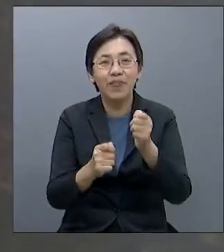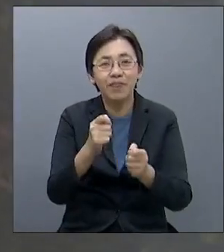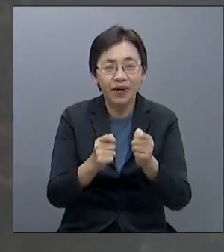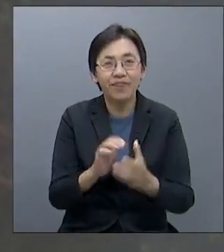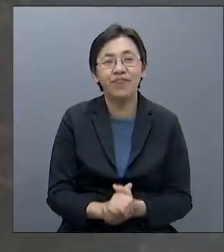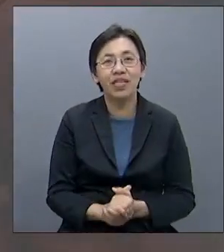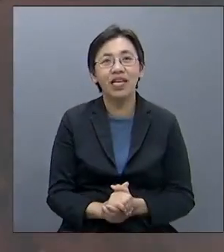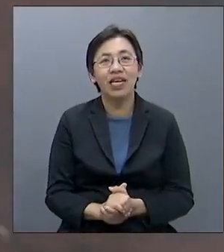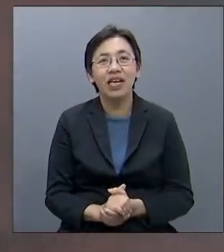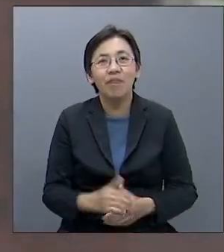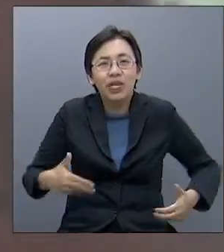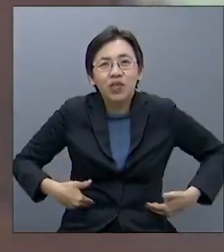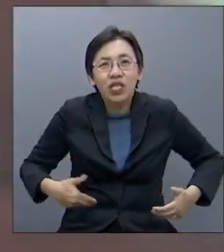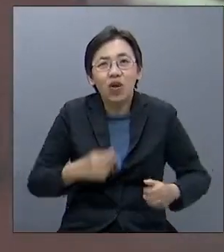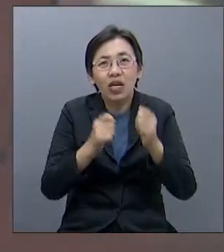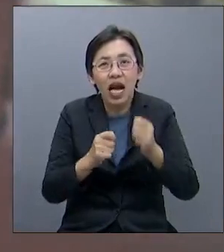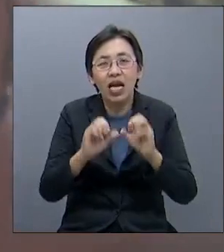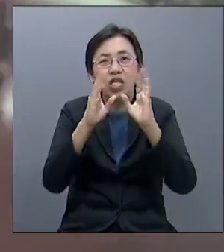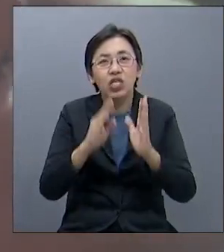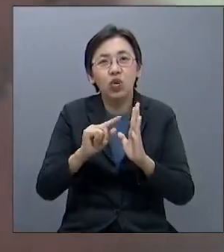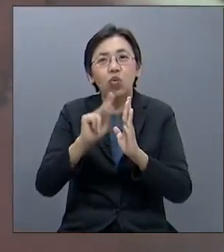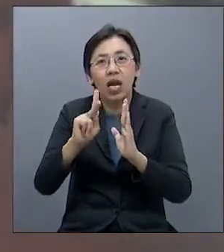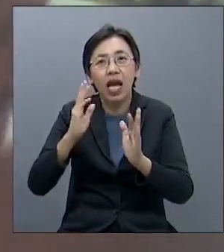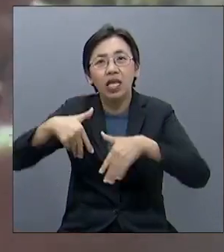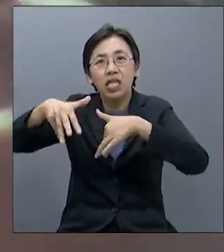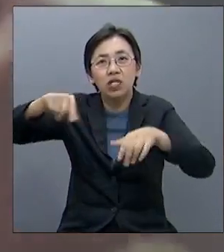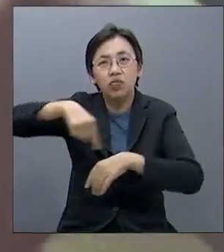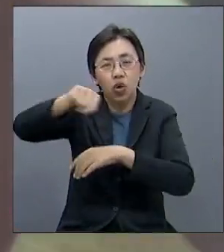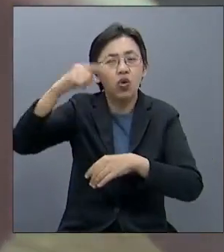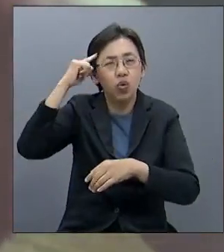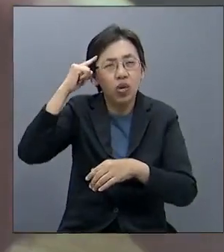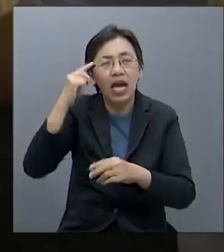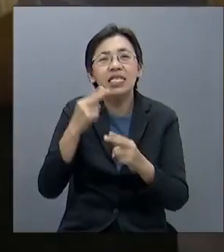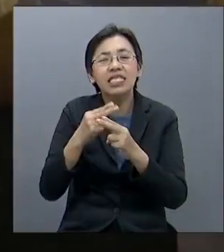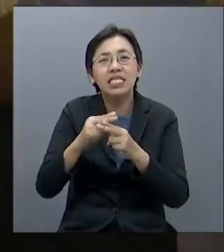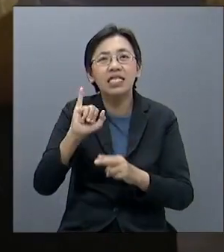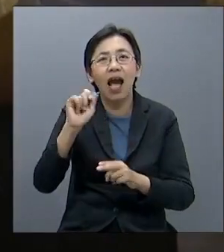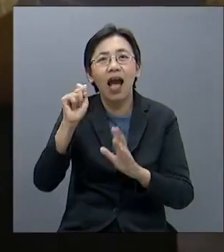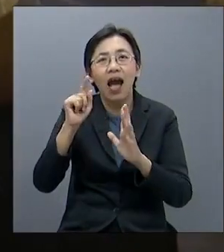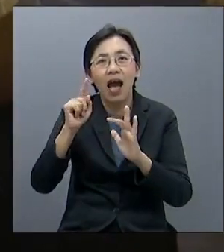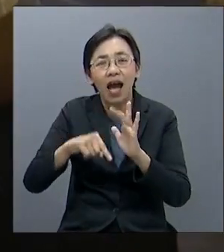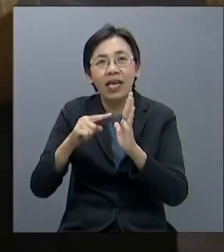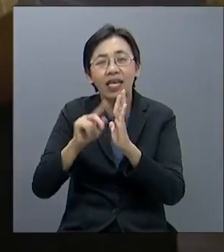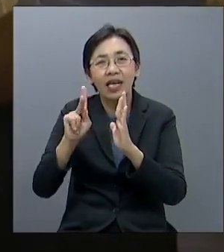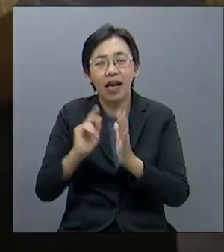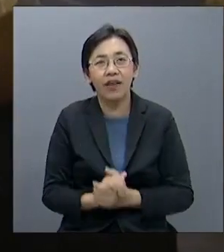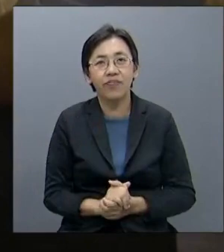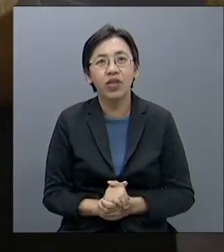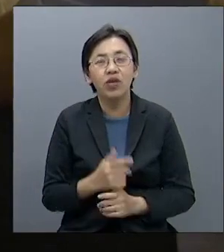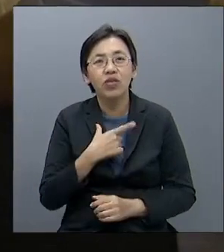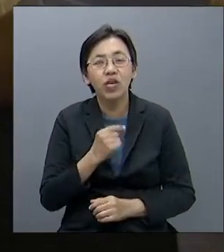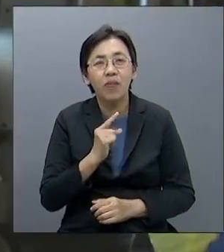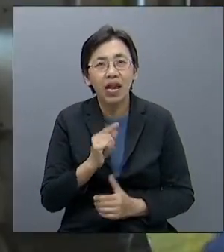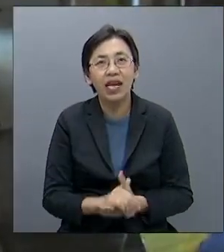ในหนังยกย่องเรียกว่าครูแกแต่คนท้องถิ่นเรียกว่าไอ้แกค่ะตามเนื้อเรื่องเล่าว่าตัวหนังไอ้แกชอบย่องไปอยู่ข้